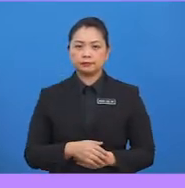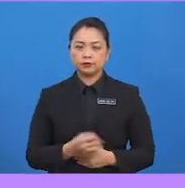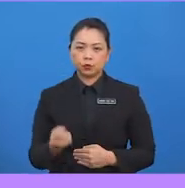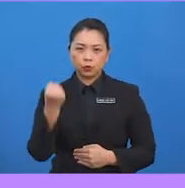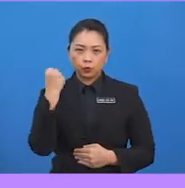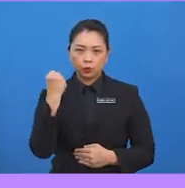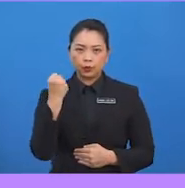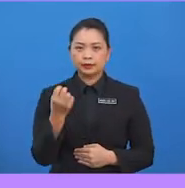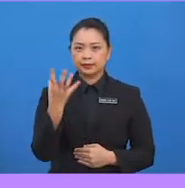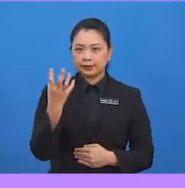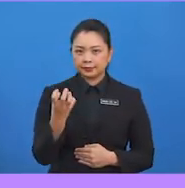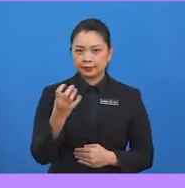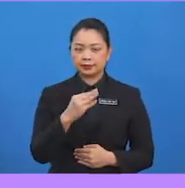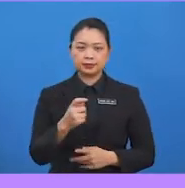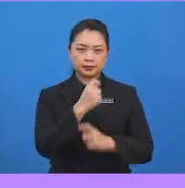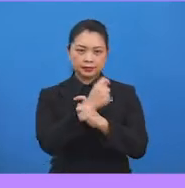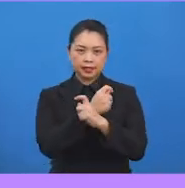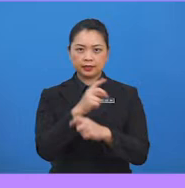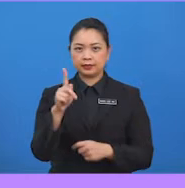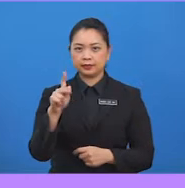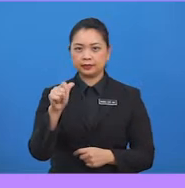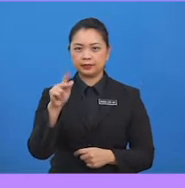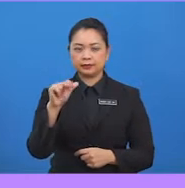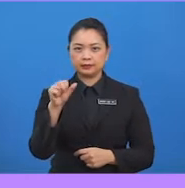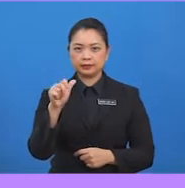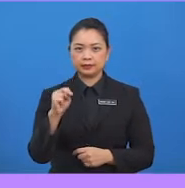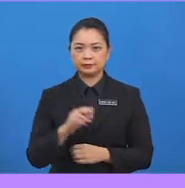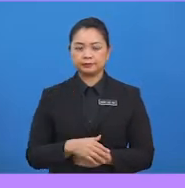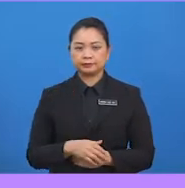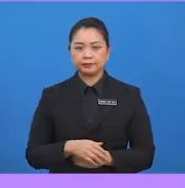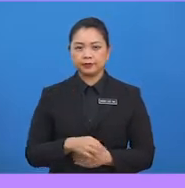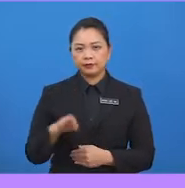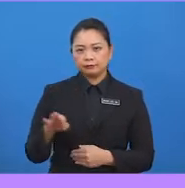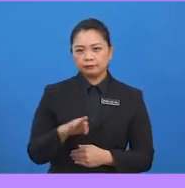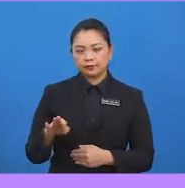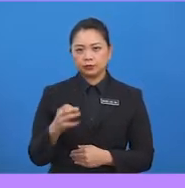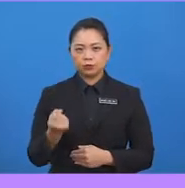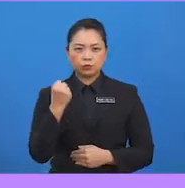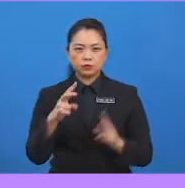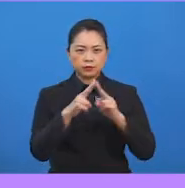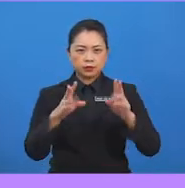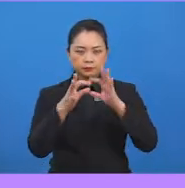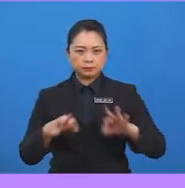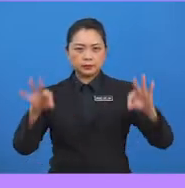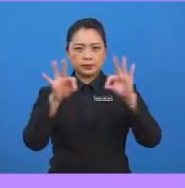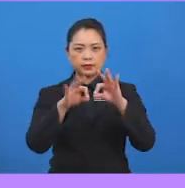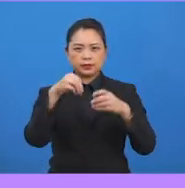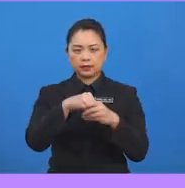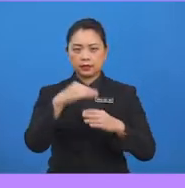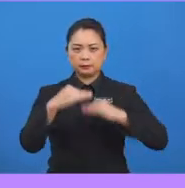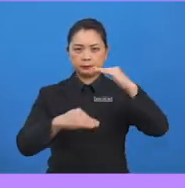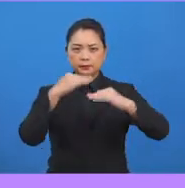aloi yang sangat kuat, keras dan tahan kakisan. Faktor kuat ini sangat penting dalam